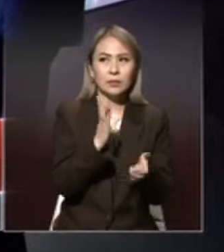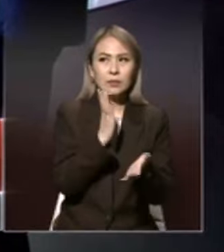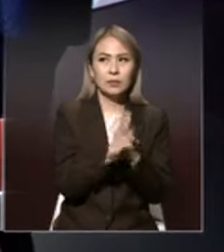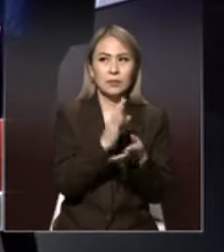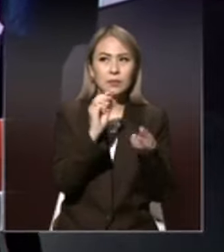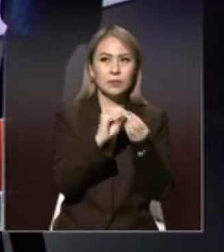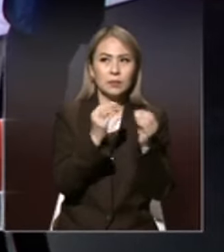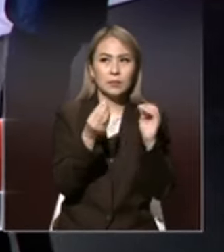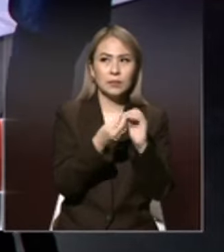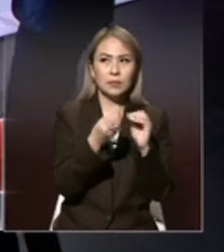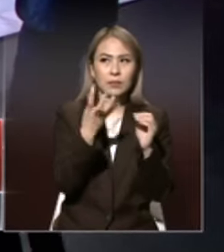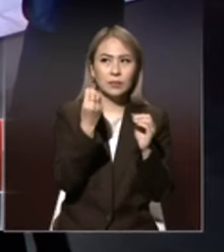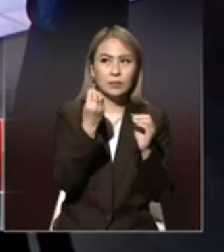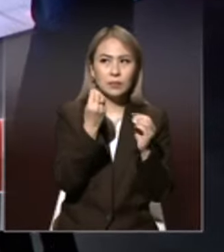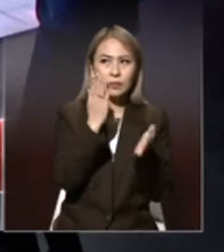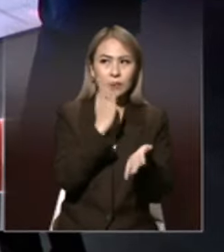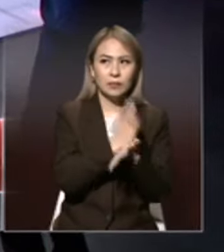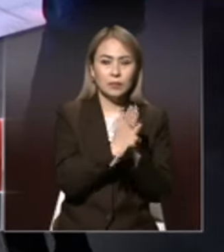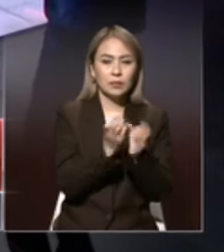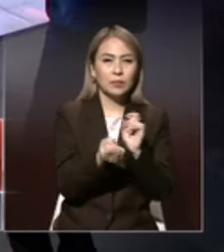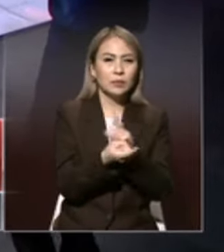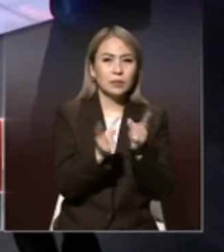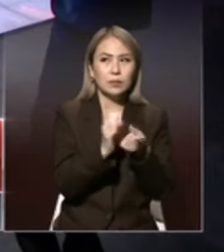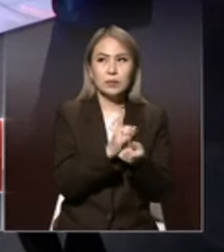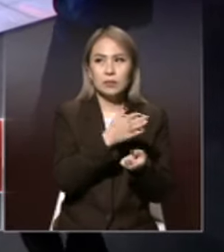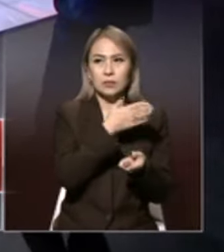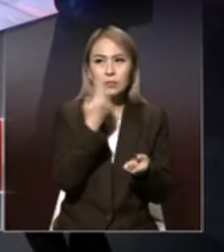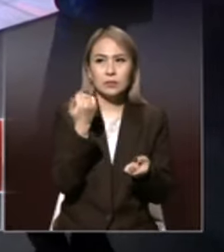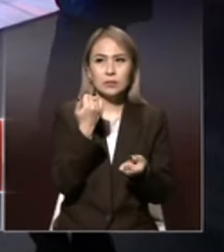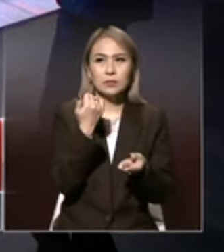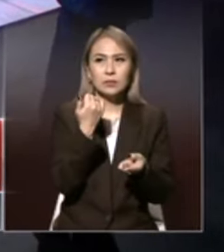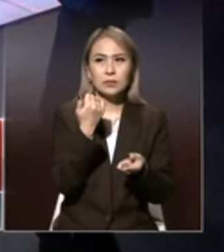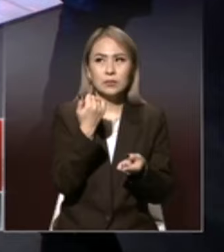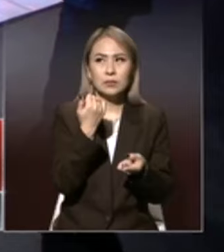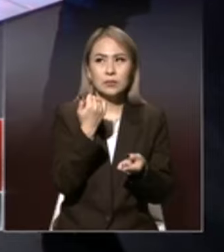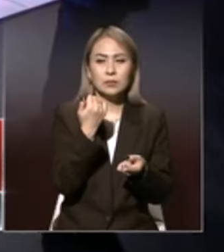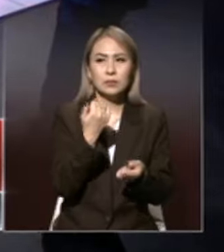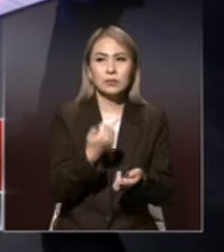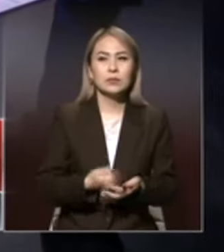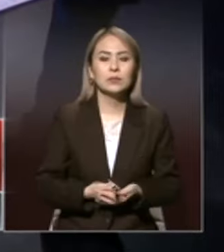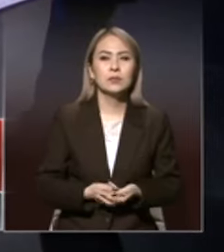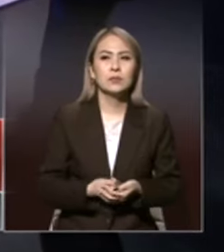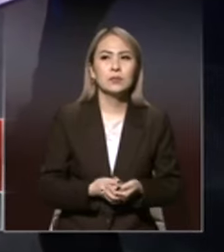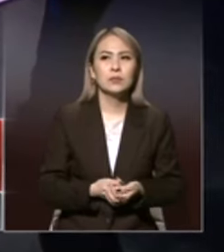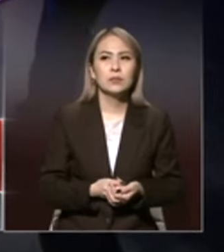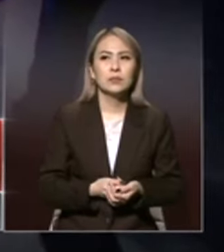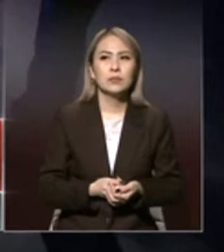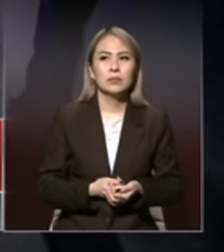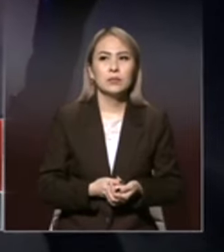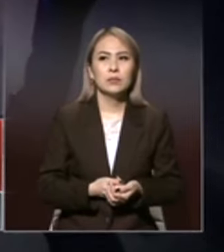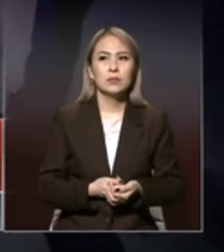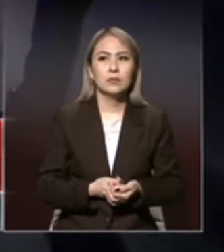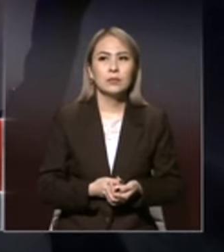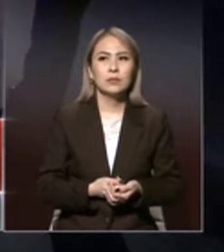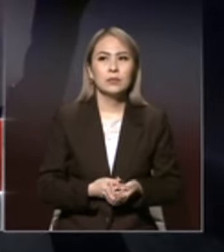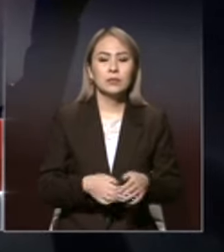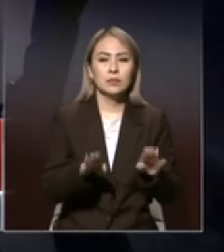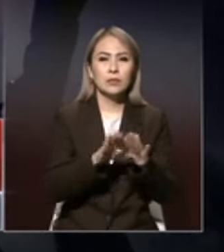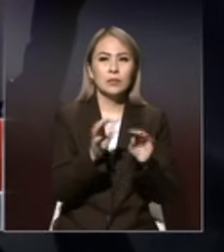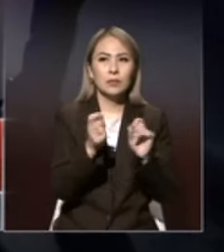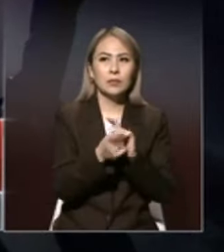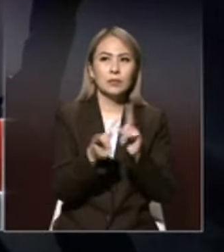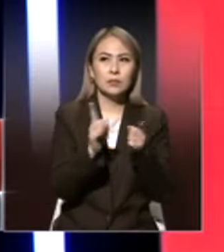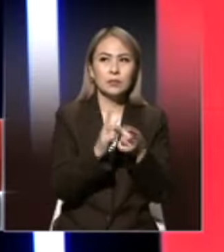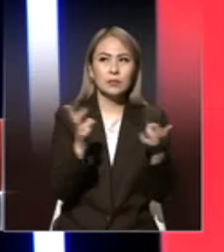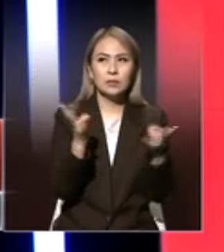проблема әлі түбегейлі өзгерген жоқ. Әлі түбегейлі өзгерген жоқ. Өте жақсы өзгеріп жатыр бірақ. Иә. Дегенмен де осы психологтардың жұмысын дөту керек сияқты